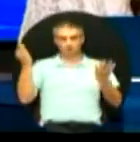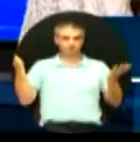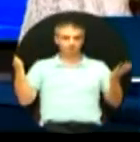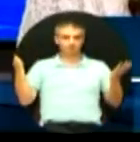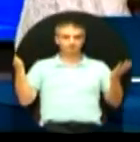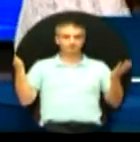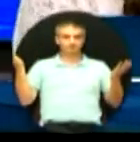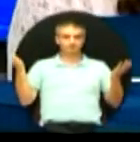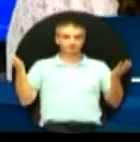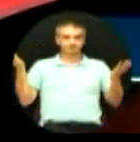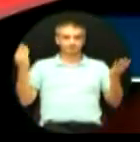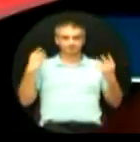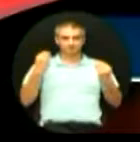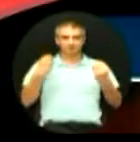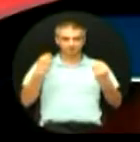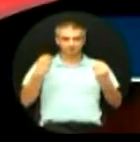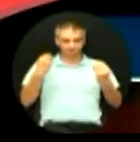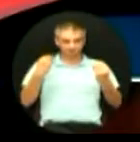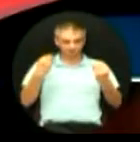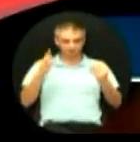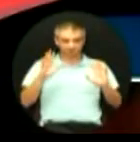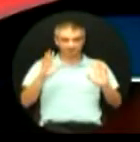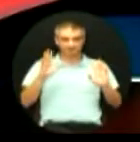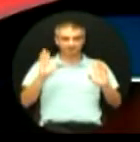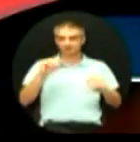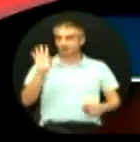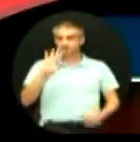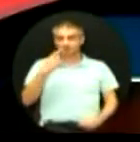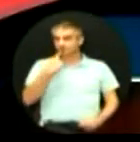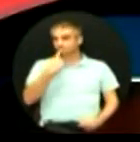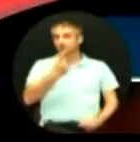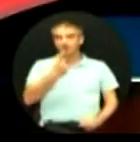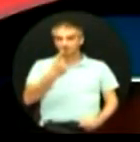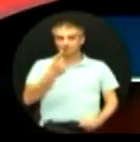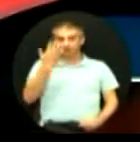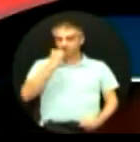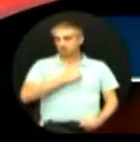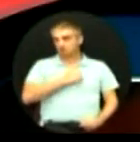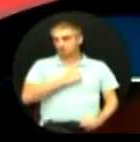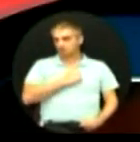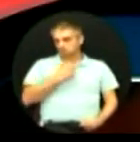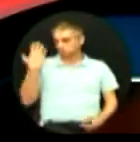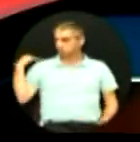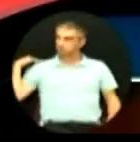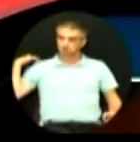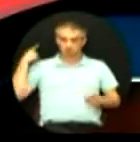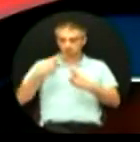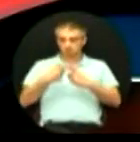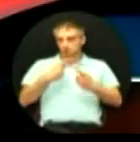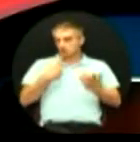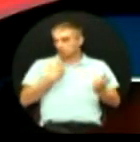הליכוד אומר משהו אחר. אז רגע, אז חבל שבוא נצא מכאן. זאת אומרת, נתניהו אמר את זה בבר אילן, אבל מאז הוא